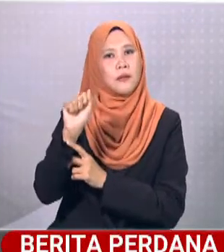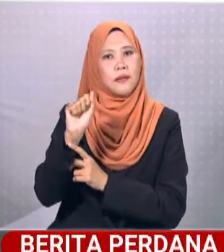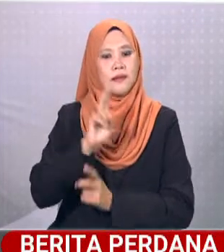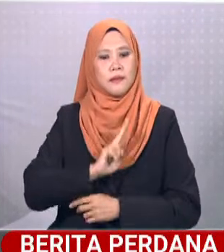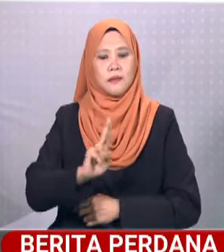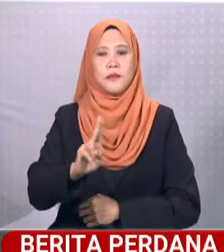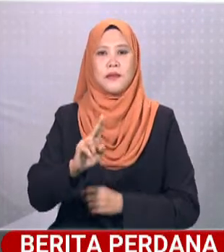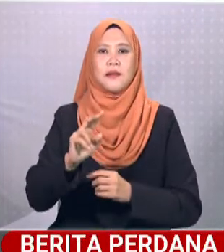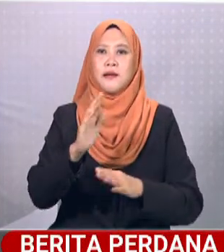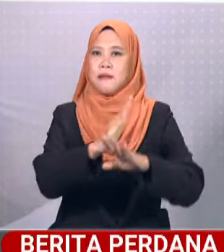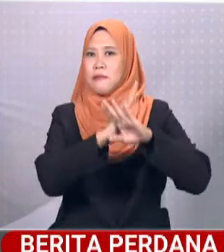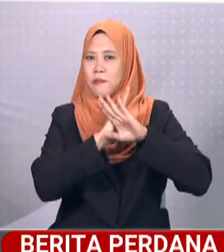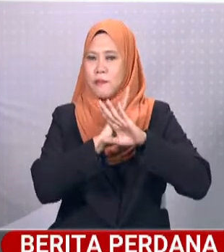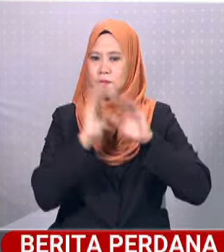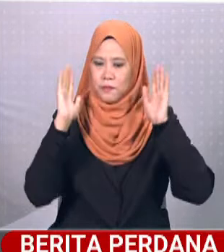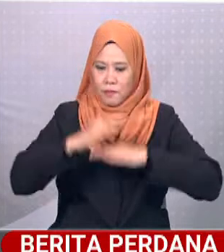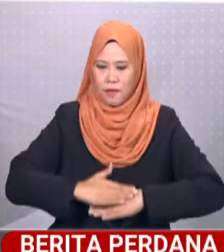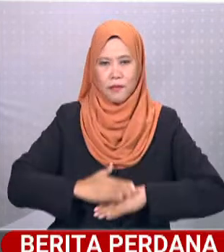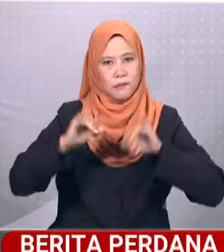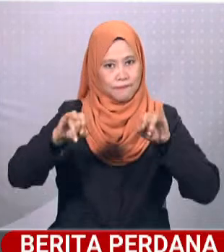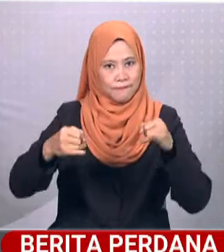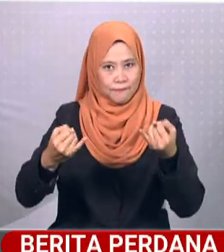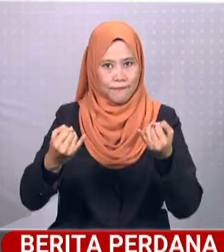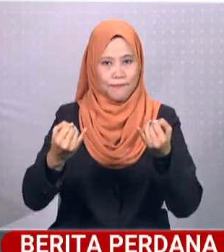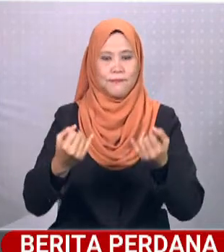agama mengenai larangan melaksanakan solat Jumaat.